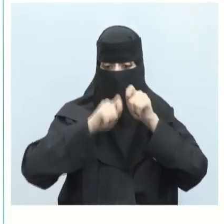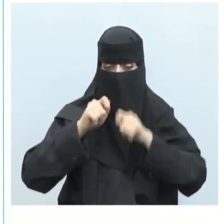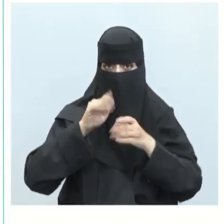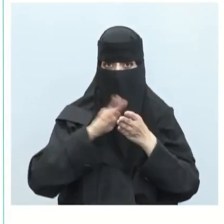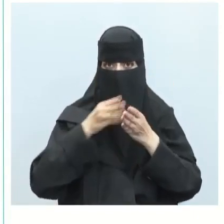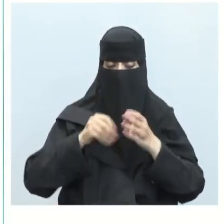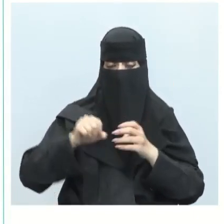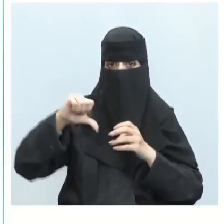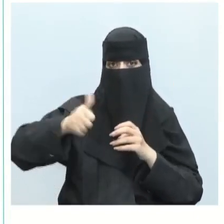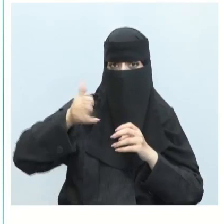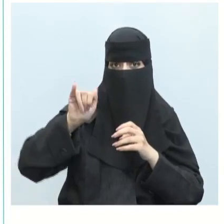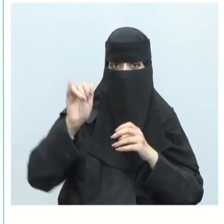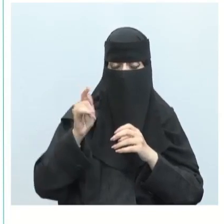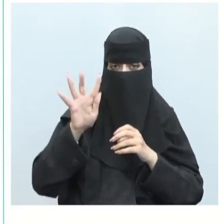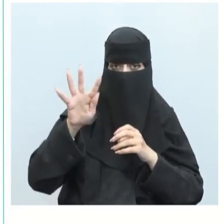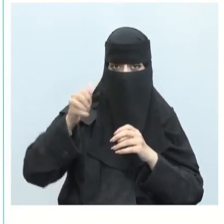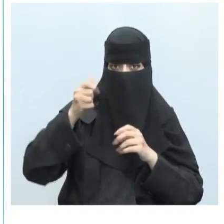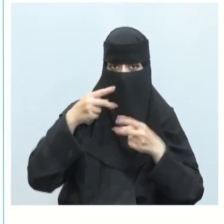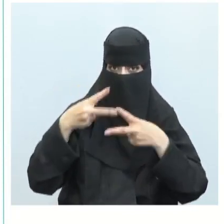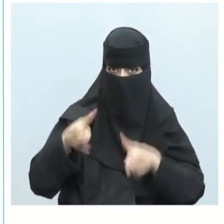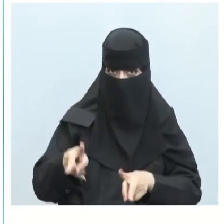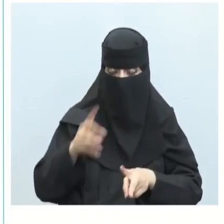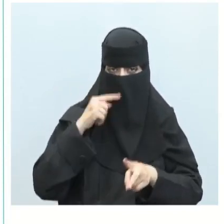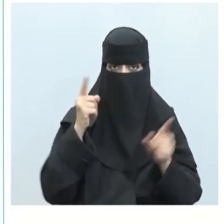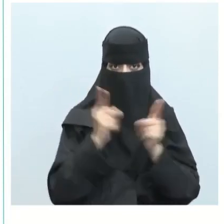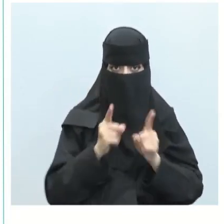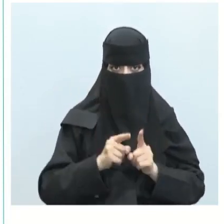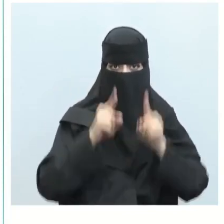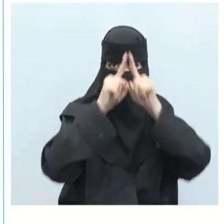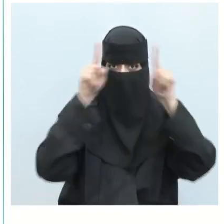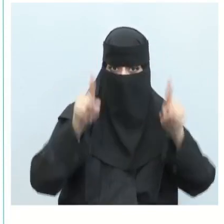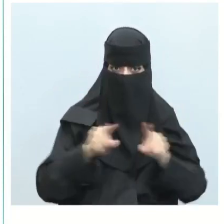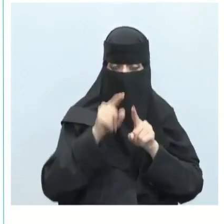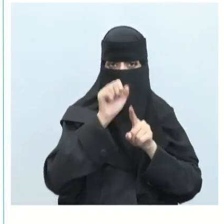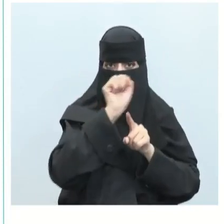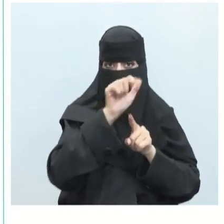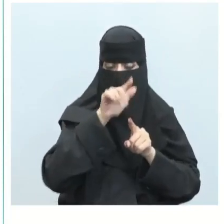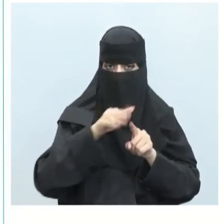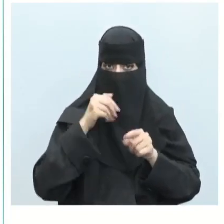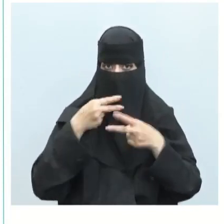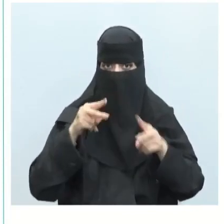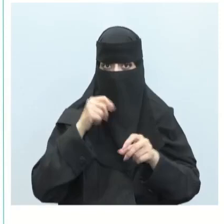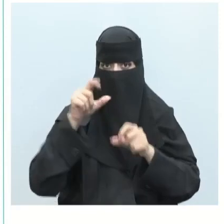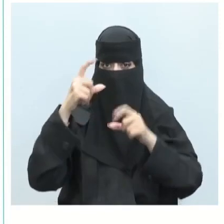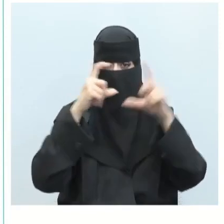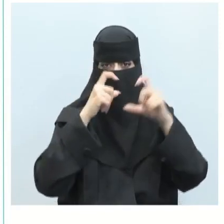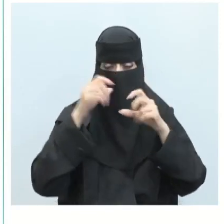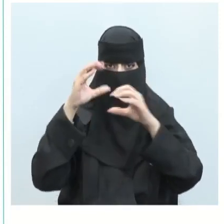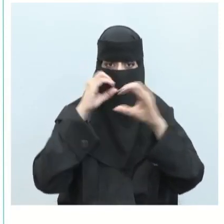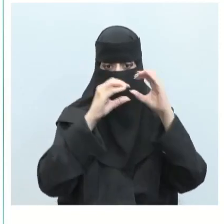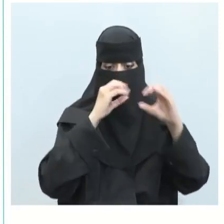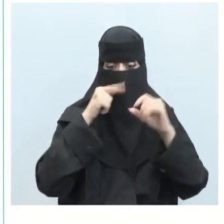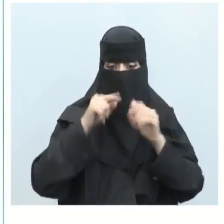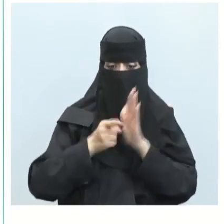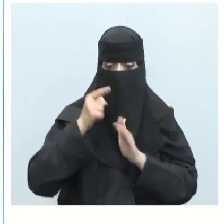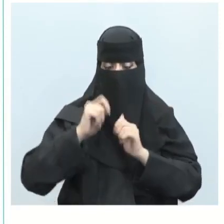برنامج واير شارك افتح واير شارك حدد واجهه الشبكه الخاصه بك وابدا بالتقاط الحزم